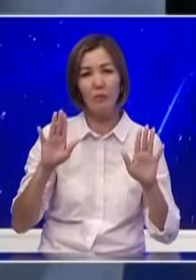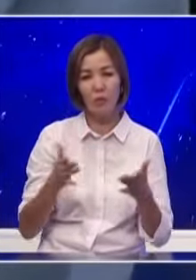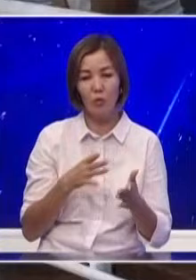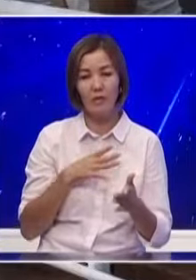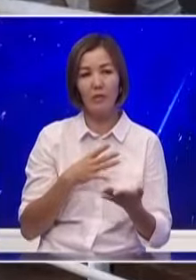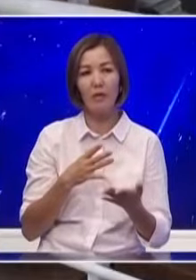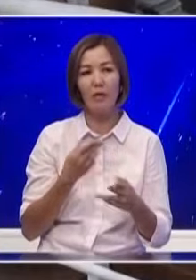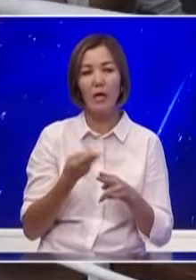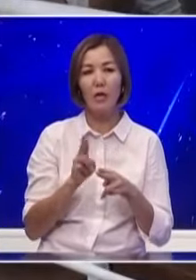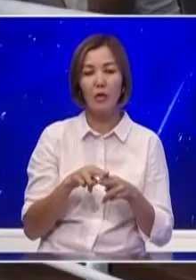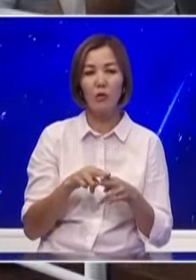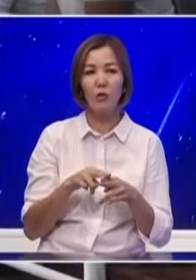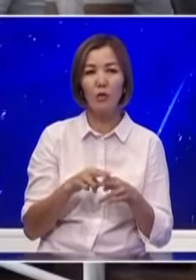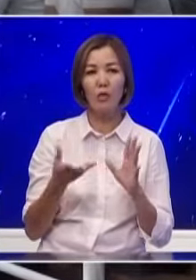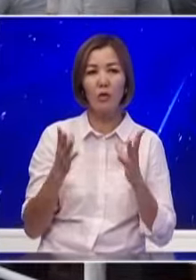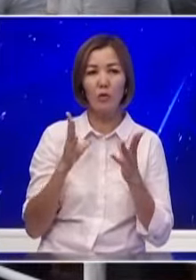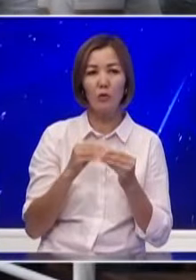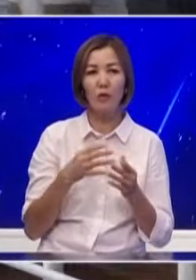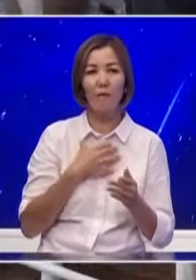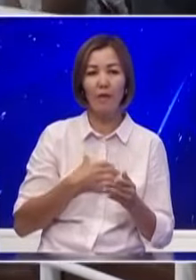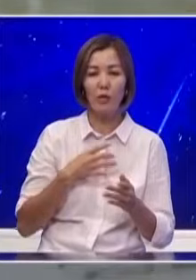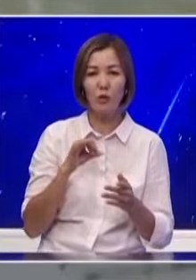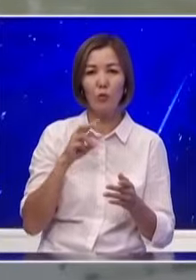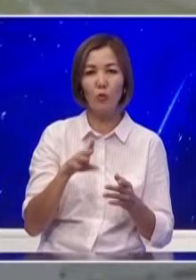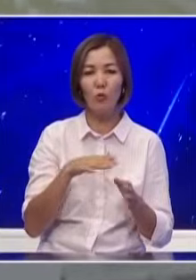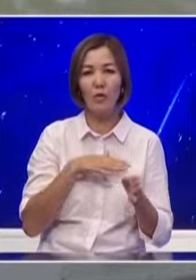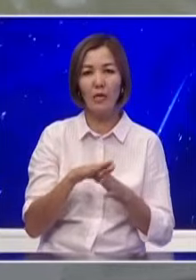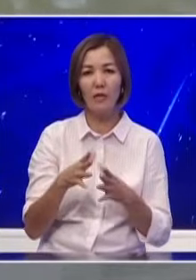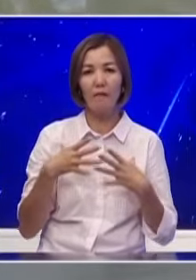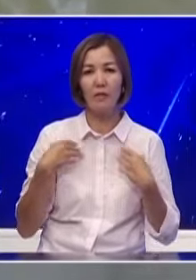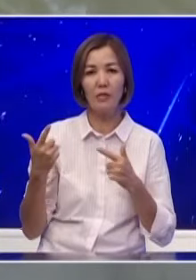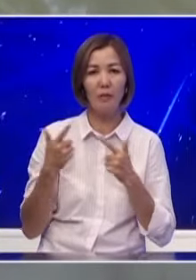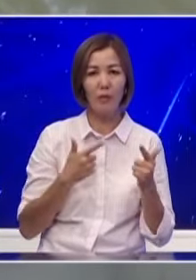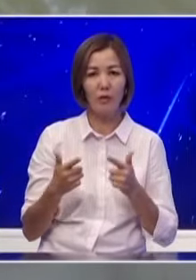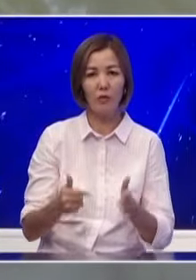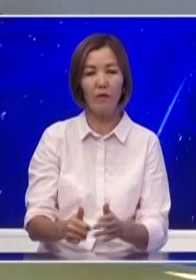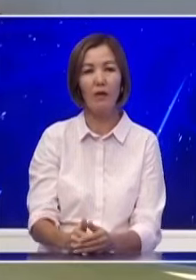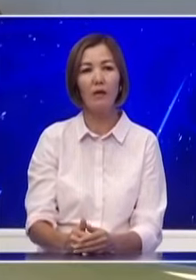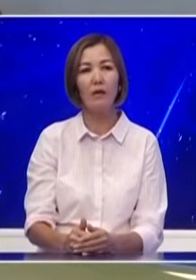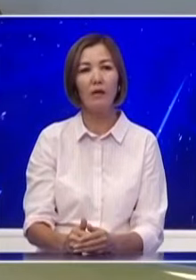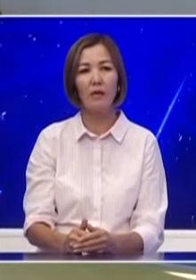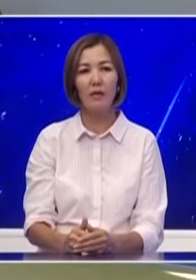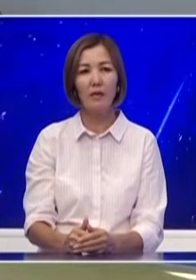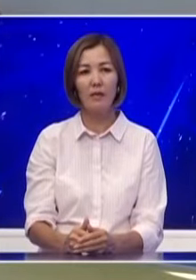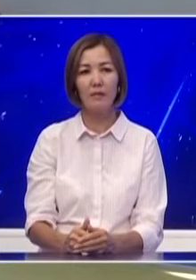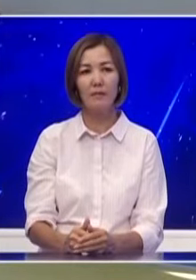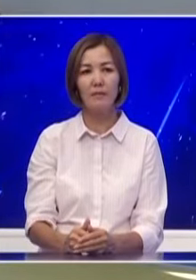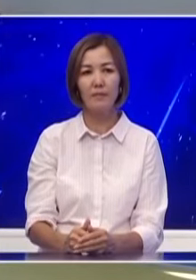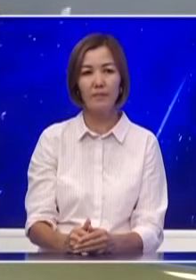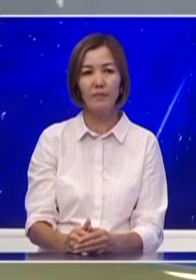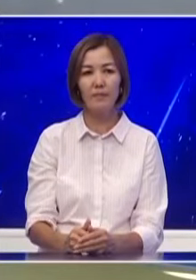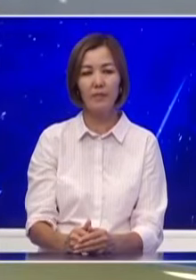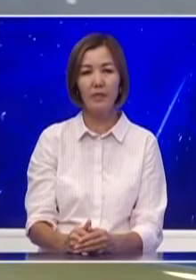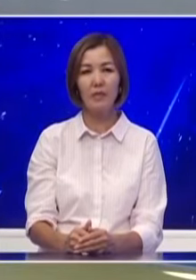в которых для достижения результата немаловажную роль играет физическая подготовка. Начал заниматься спортом с 6